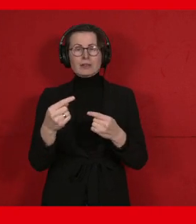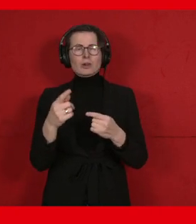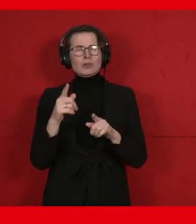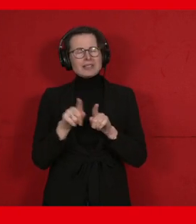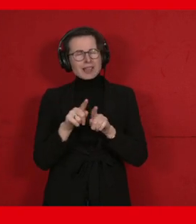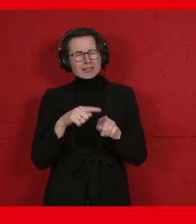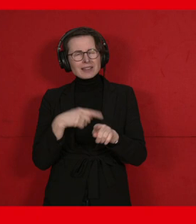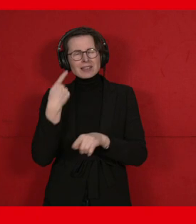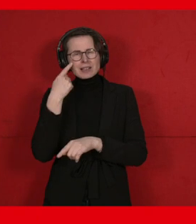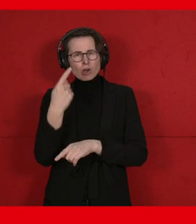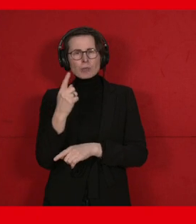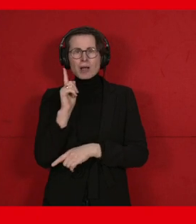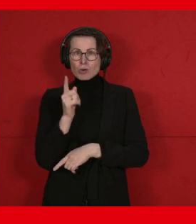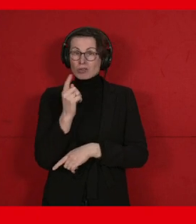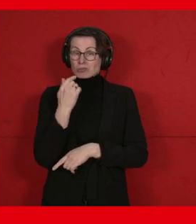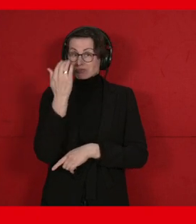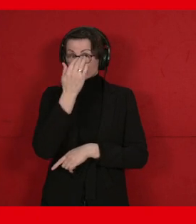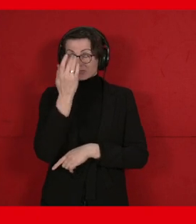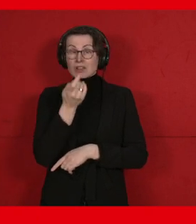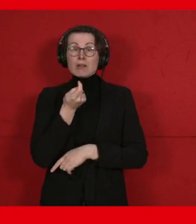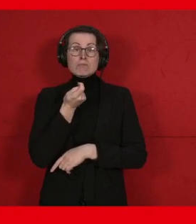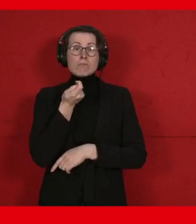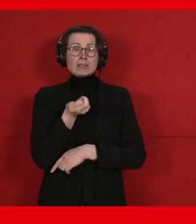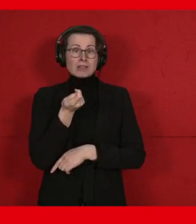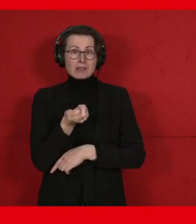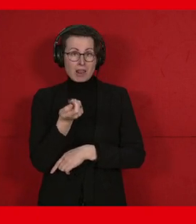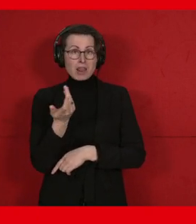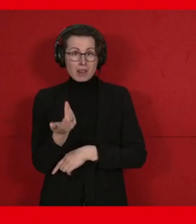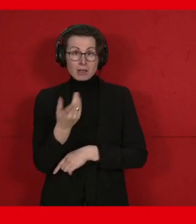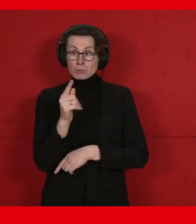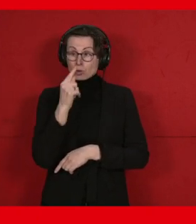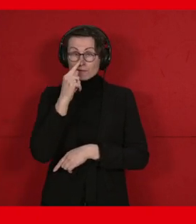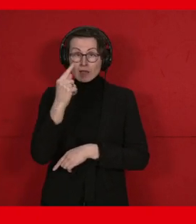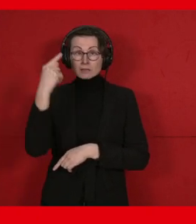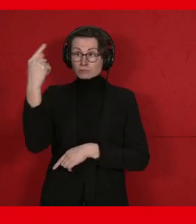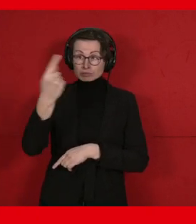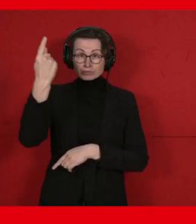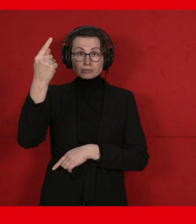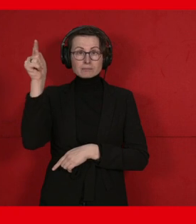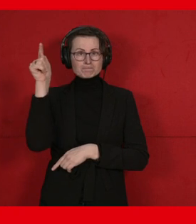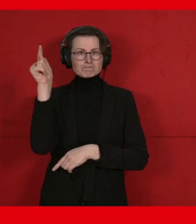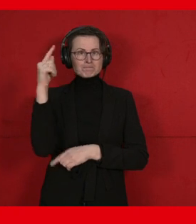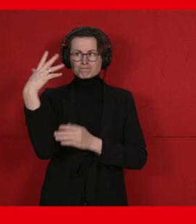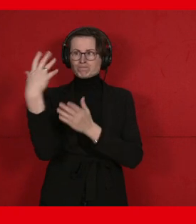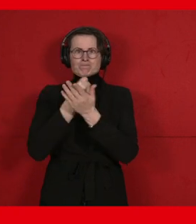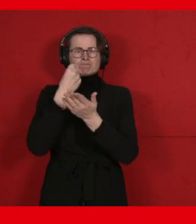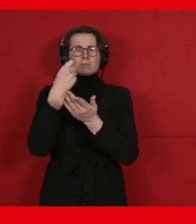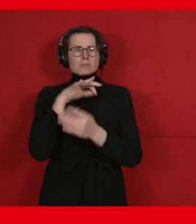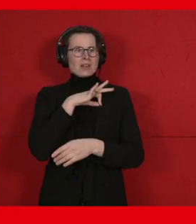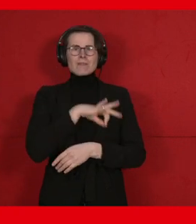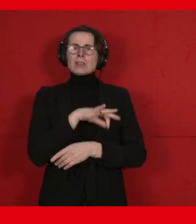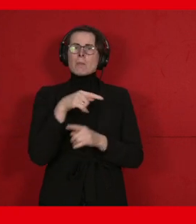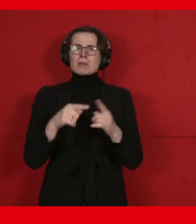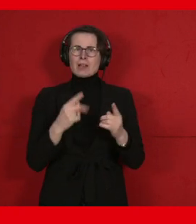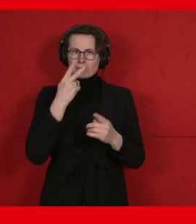wir müssen ganz materiell auch über die Beteiligung an den Gewinnen der Energiewende reden. Ich mache mal